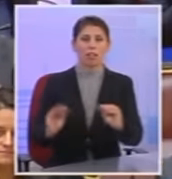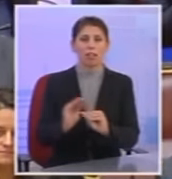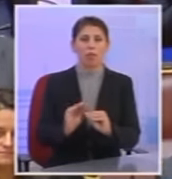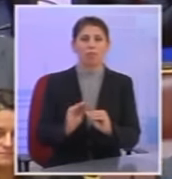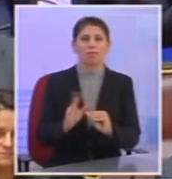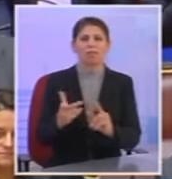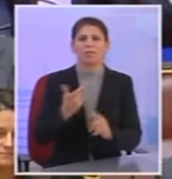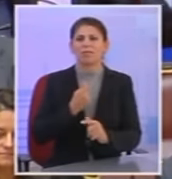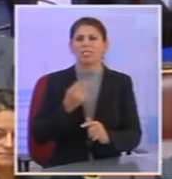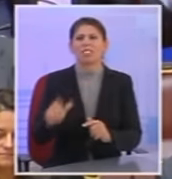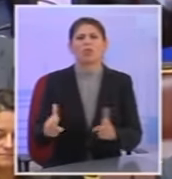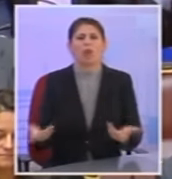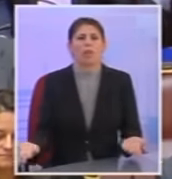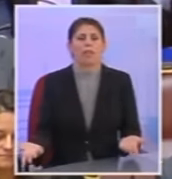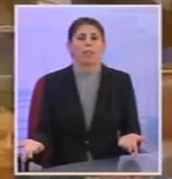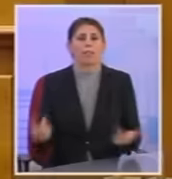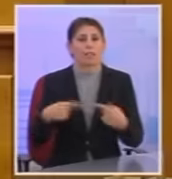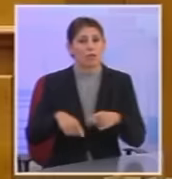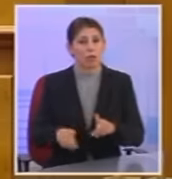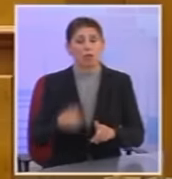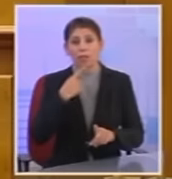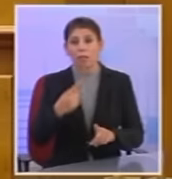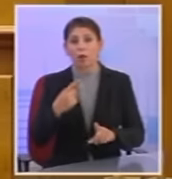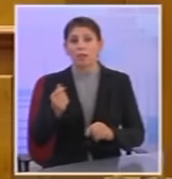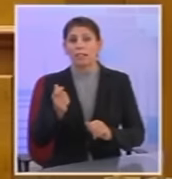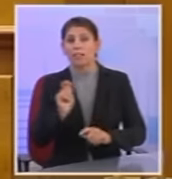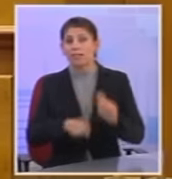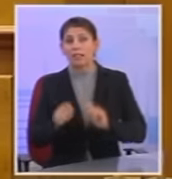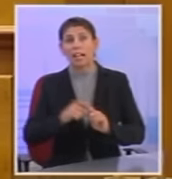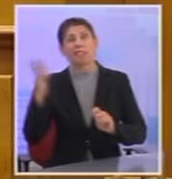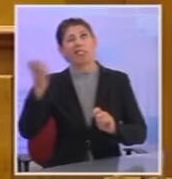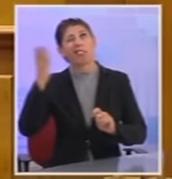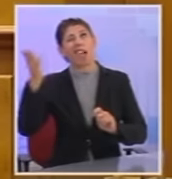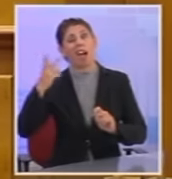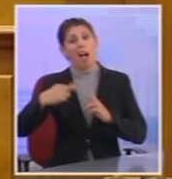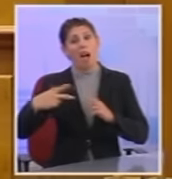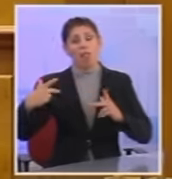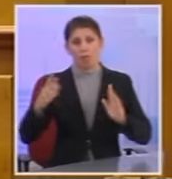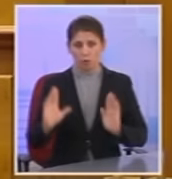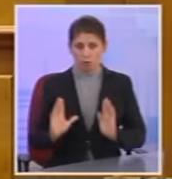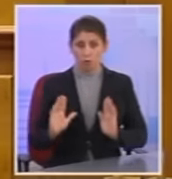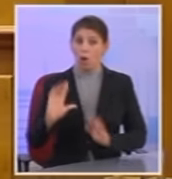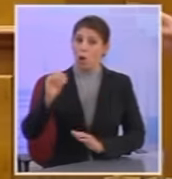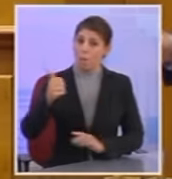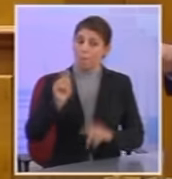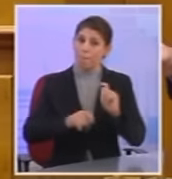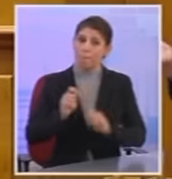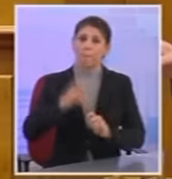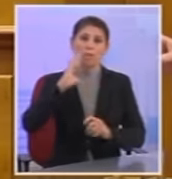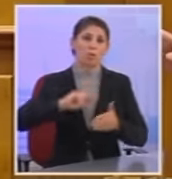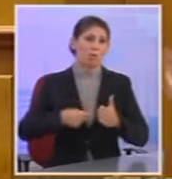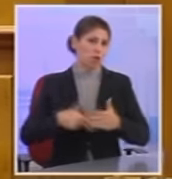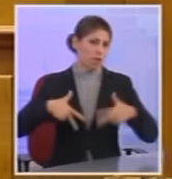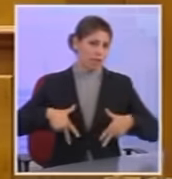μιζέριας. Και ταυτόχρονα θα σας έλεγα, κατασκευάζεται και δίθεν εχθρούς. Αφού συντάχθηκε με το μνημόνιο η